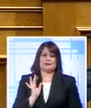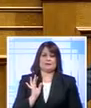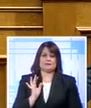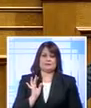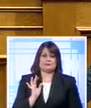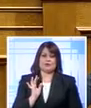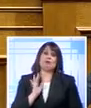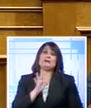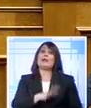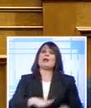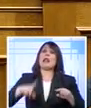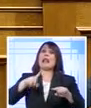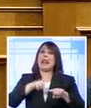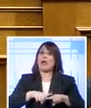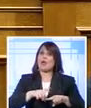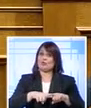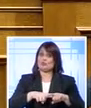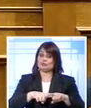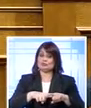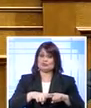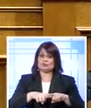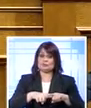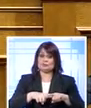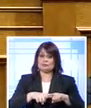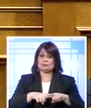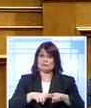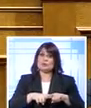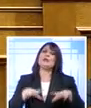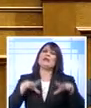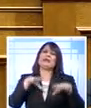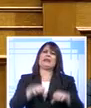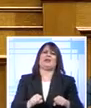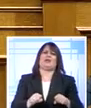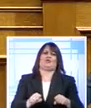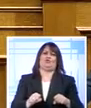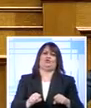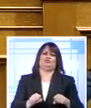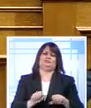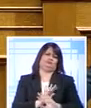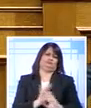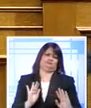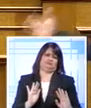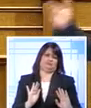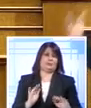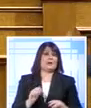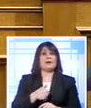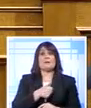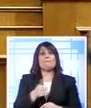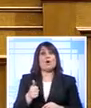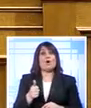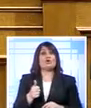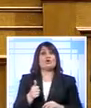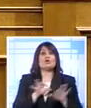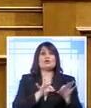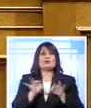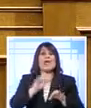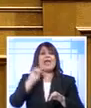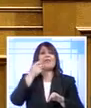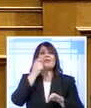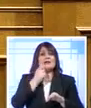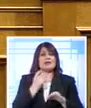ότι ο ελληνικός λαός είναι ο κυρίαρχος και το μόνο σχέδιο εθνικής